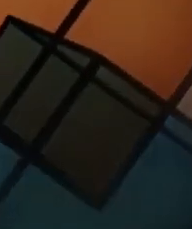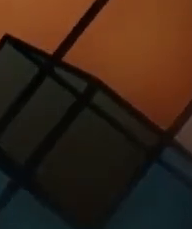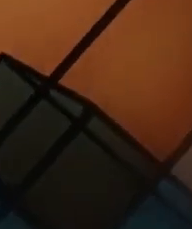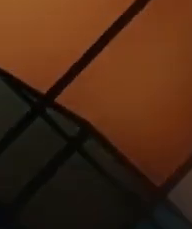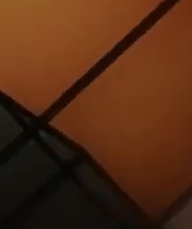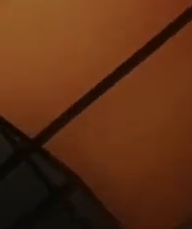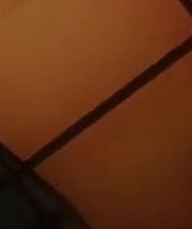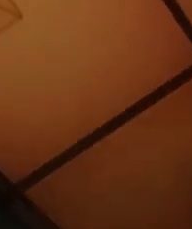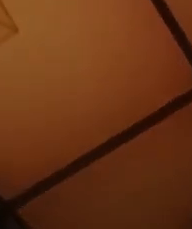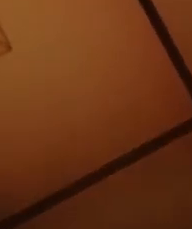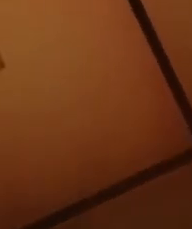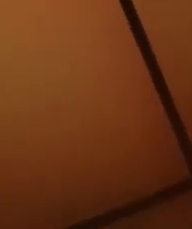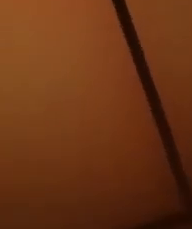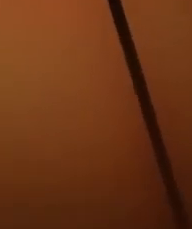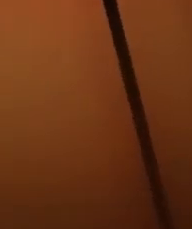file-nya